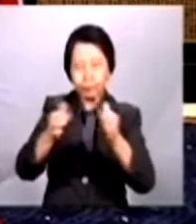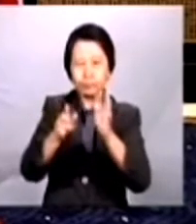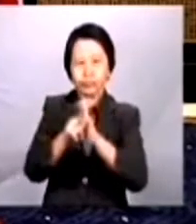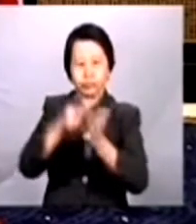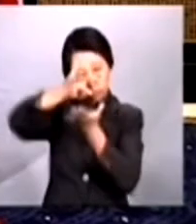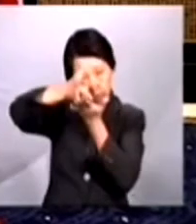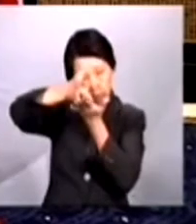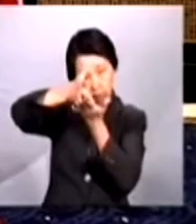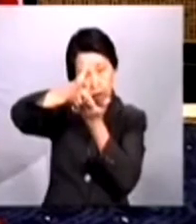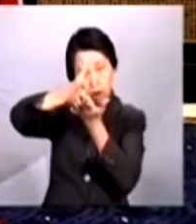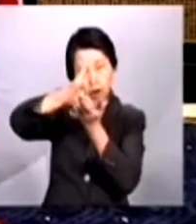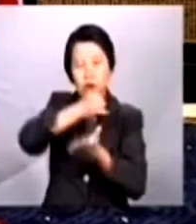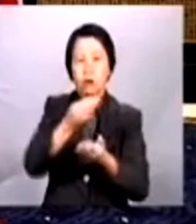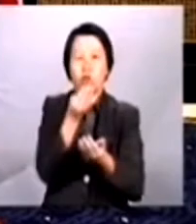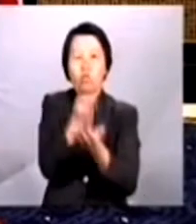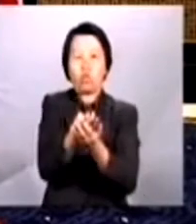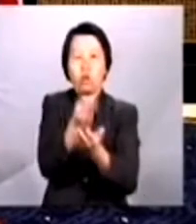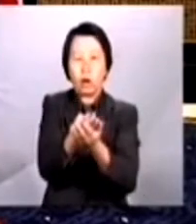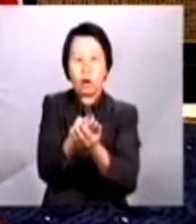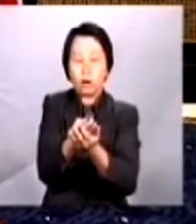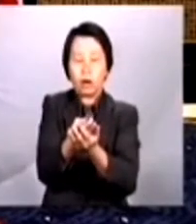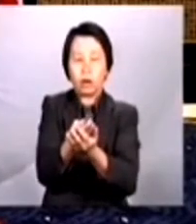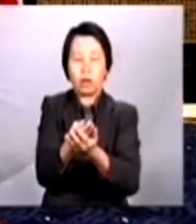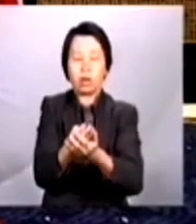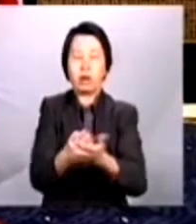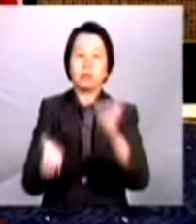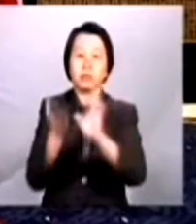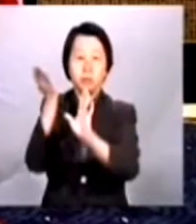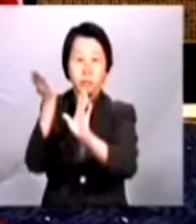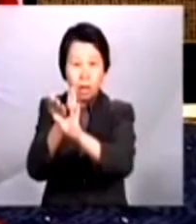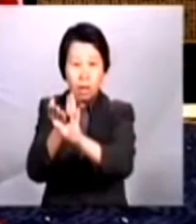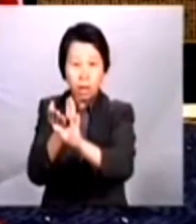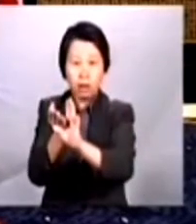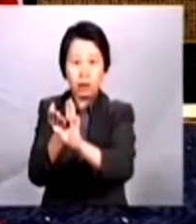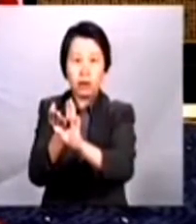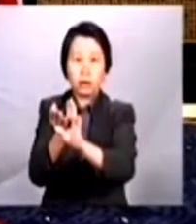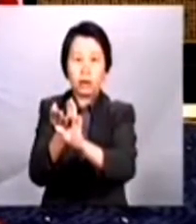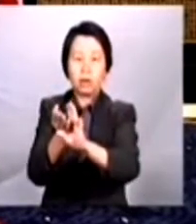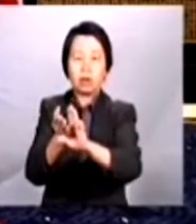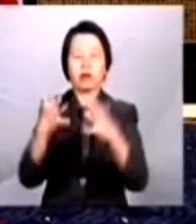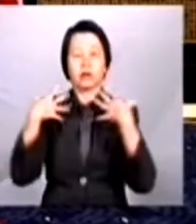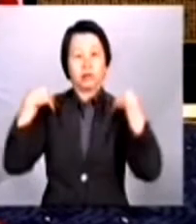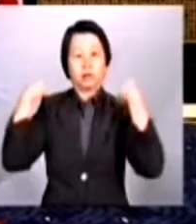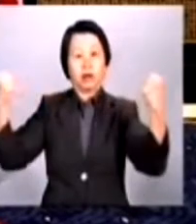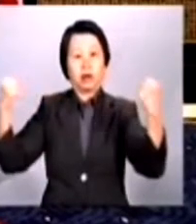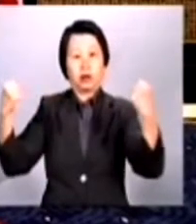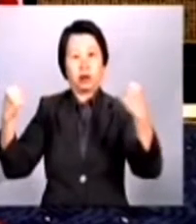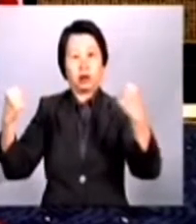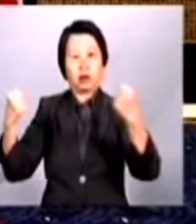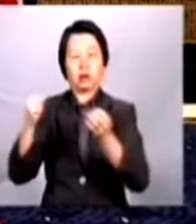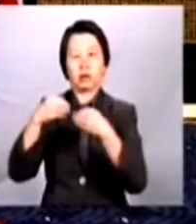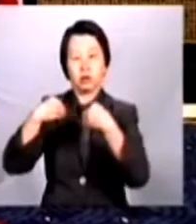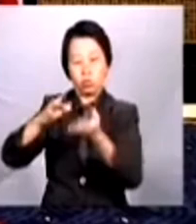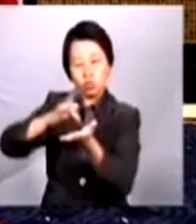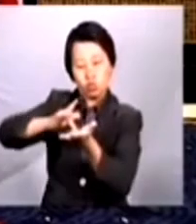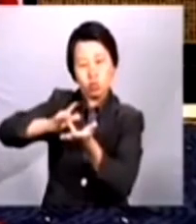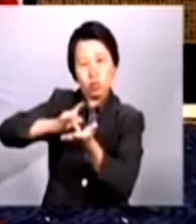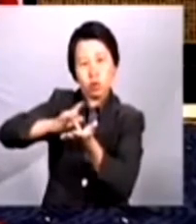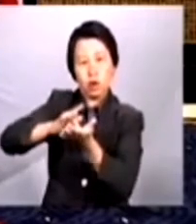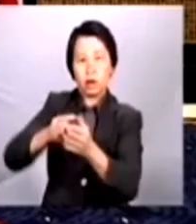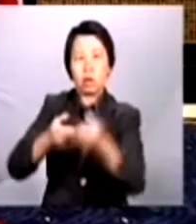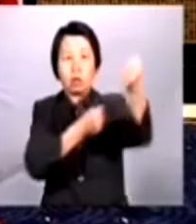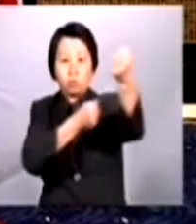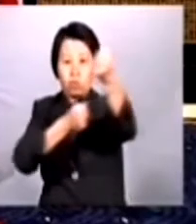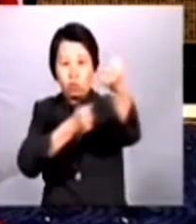penyiaran keuangan perbankan kesehatan famous sih